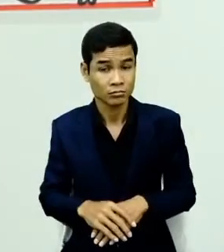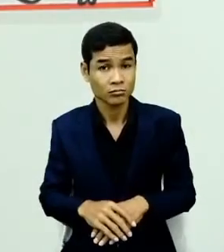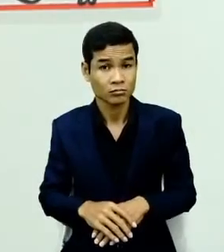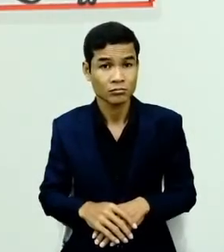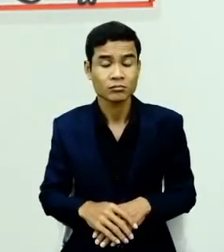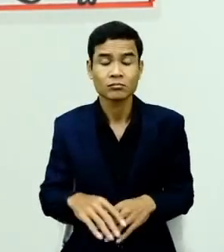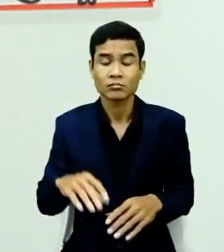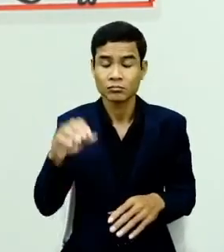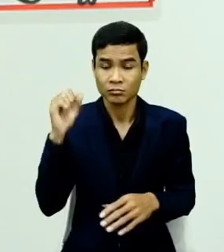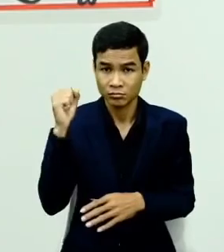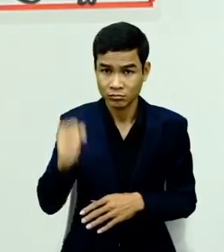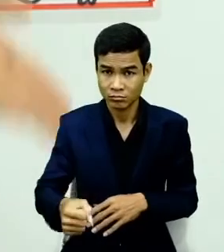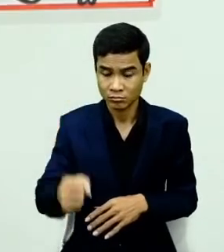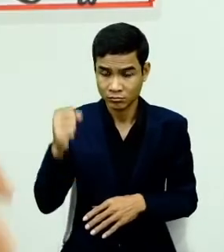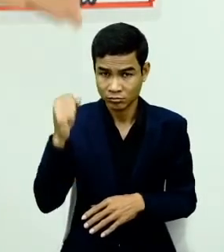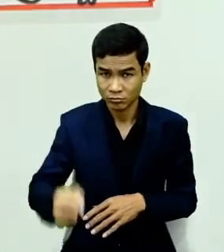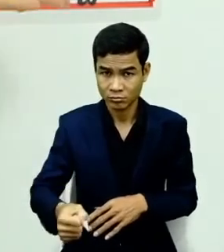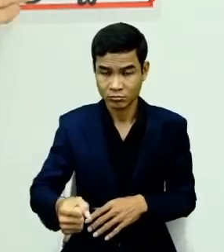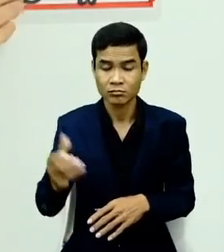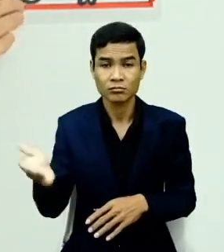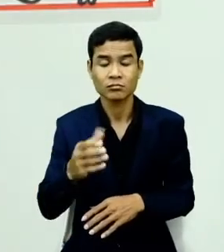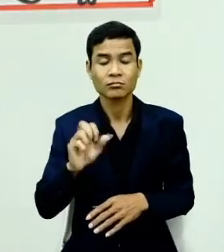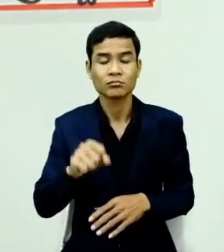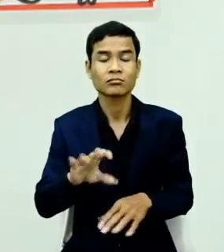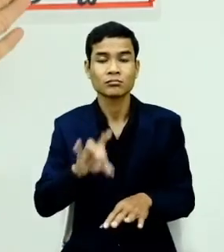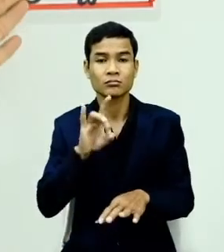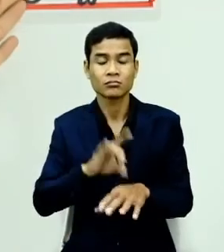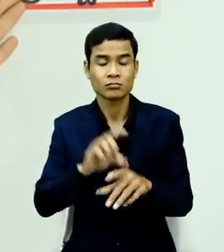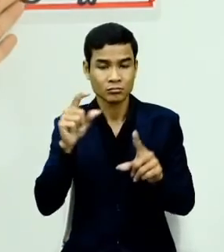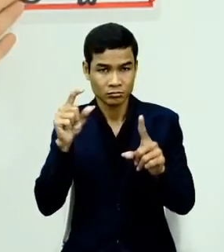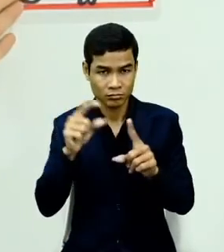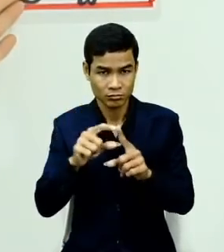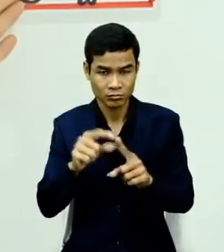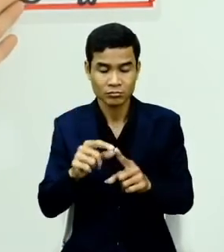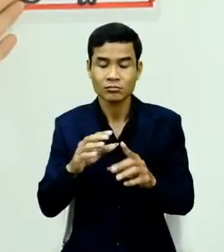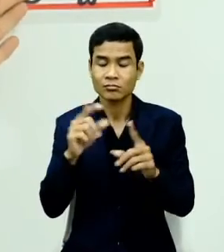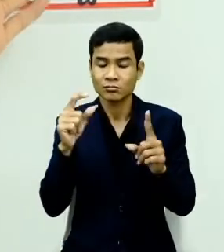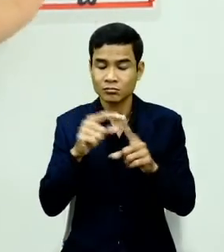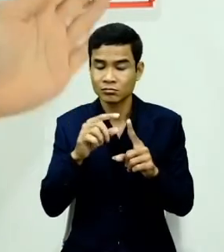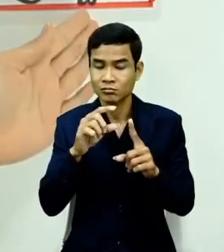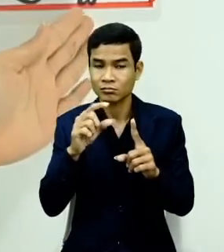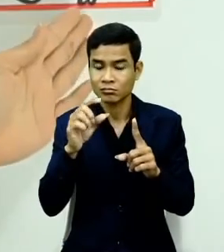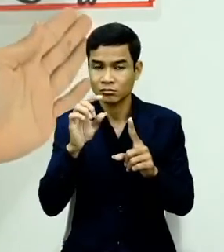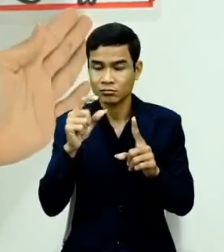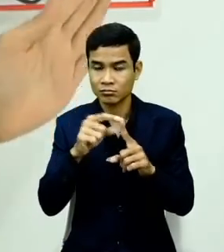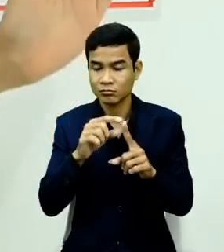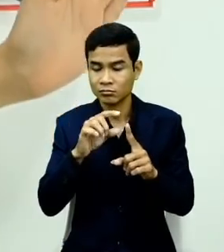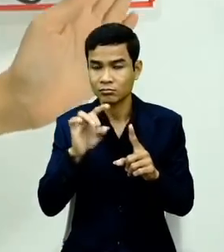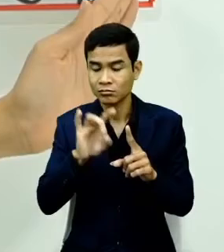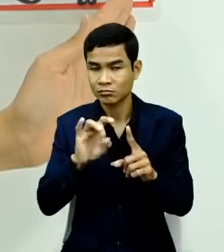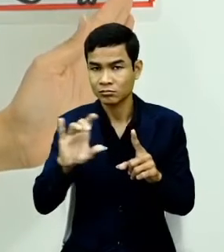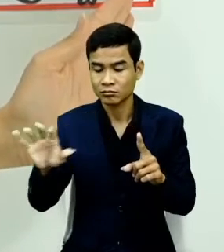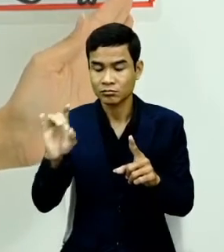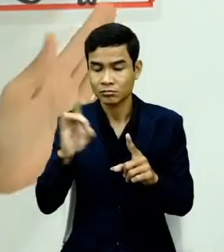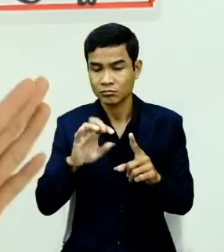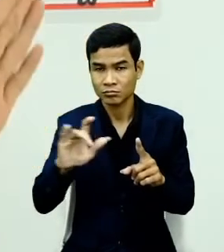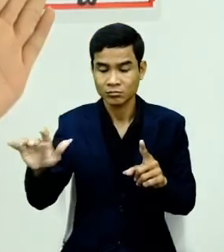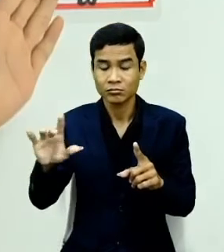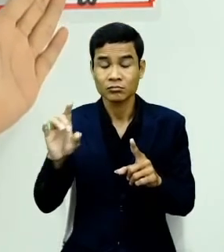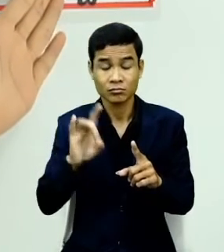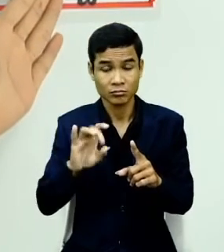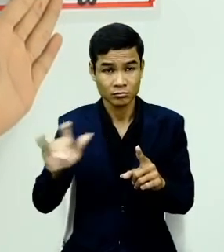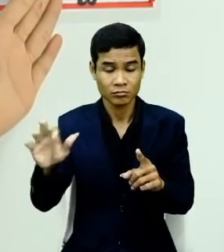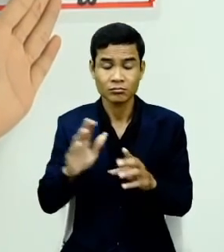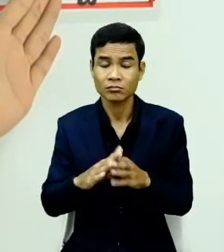គឺជាញូតែនៅក្នុងពាក្យរបស់យើងគឺគេមានព្យញ្ជនៈញូមានស្រៈអ៊ូនឹងរោ